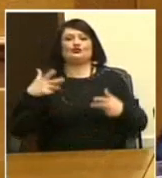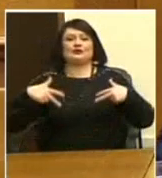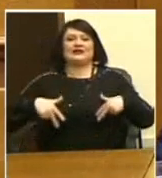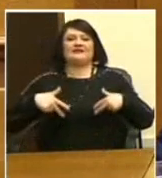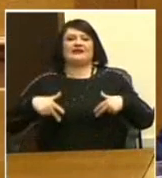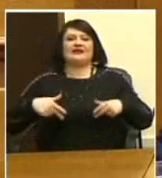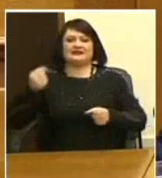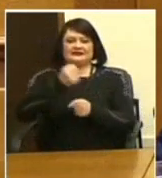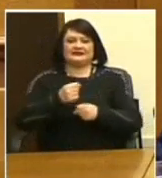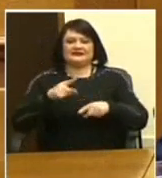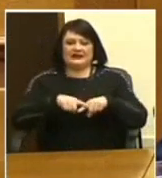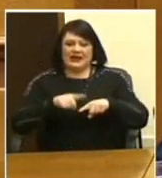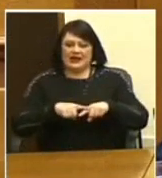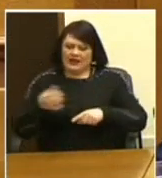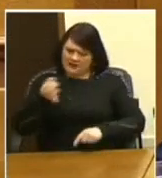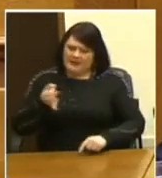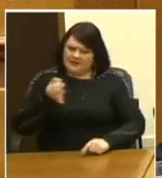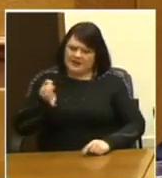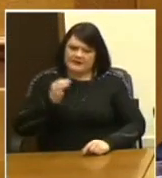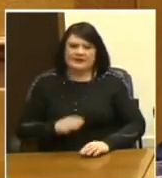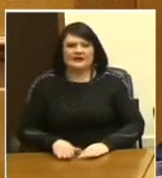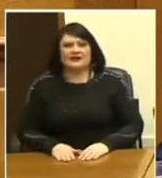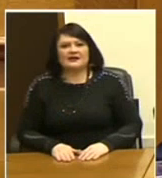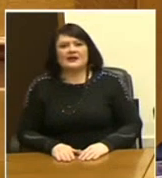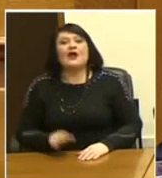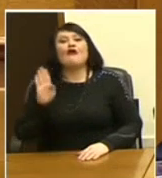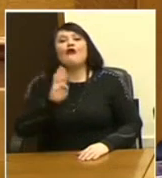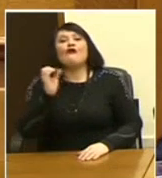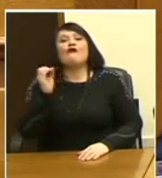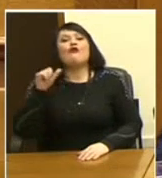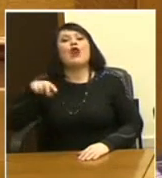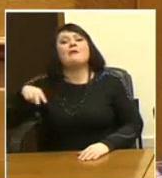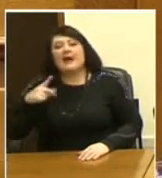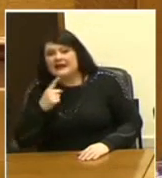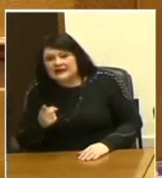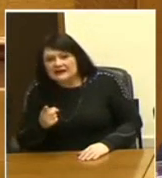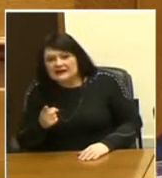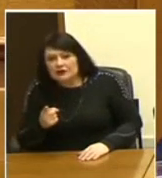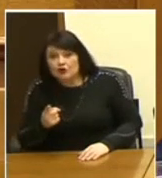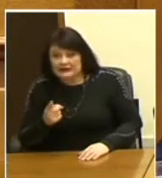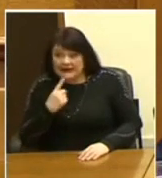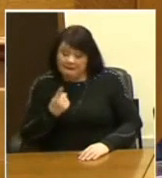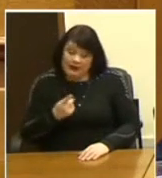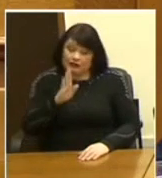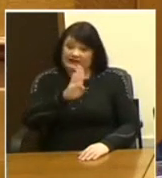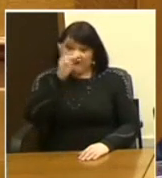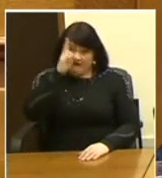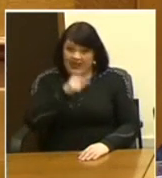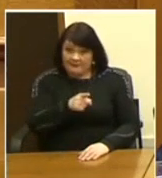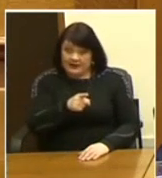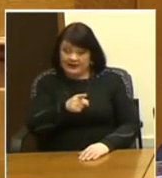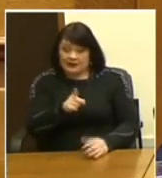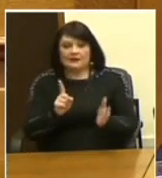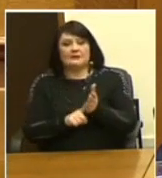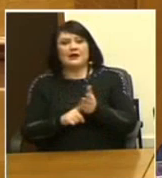τα οποία είπε, γιατί είπε κι άλλα. Ξέρετε τι δήλωσε ο κύριος Μπούλμαν? Ότι ο κύριος Βέμπερ θα πρέπει να